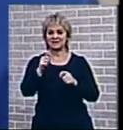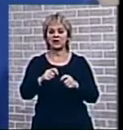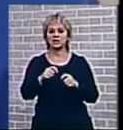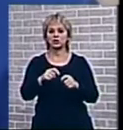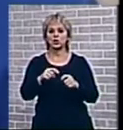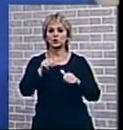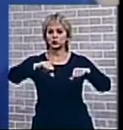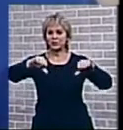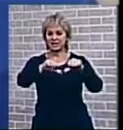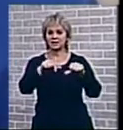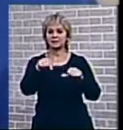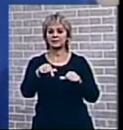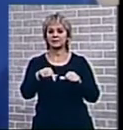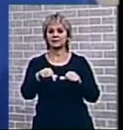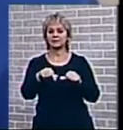Жюри,